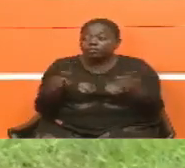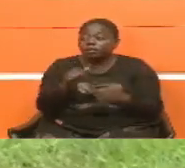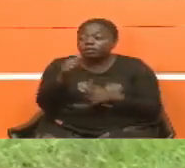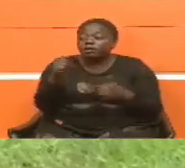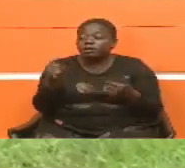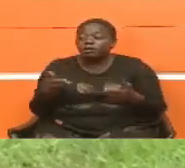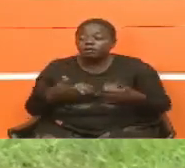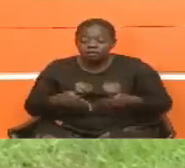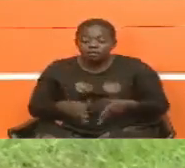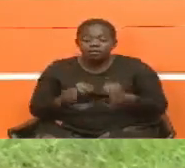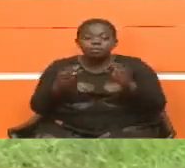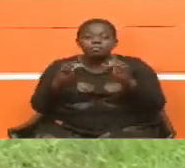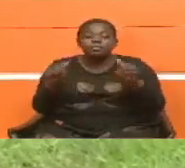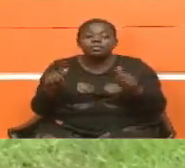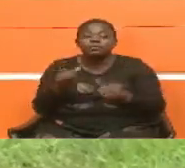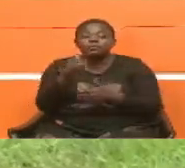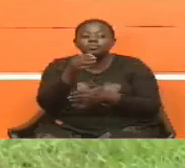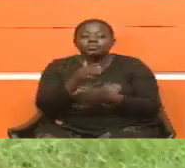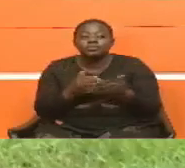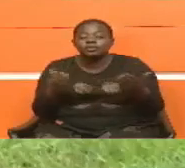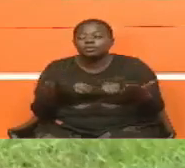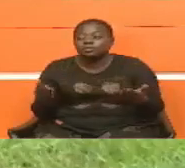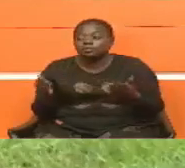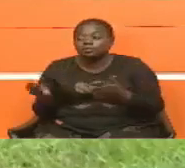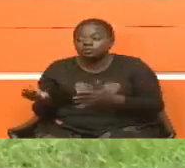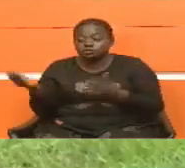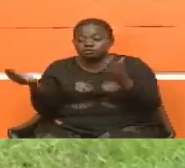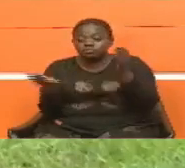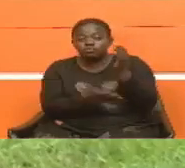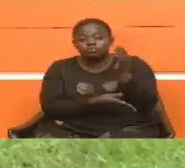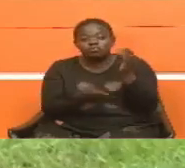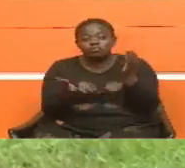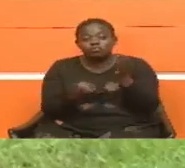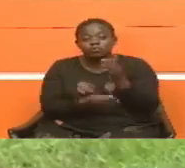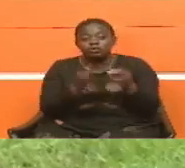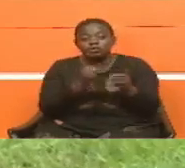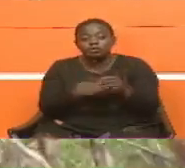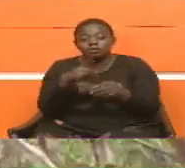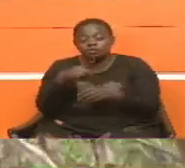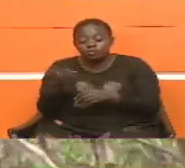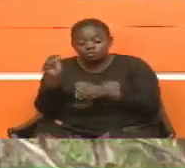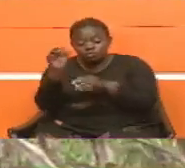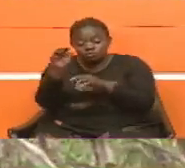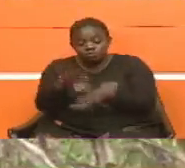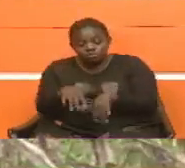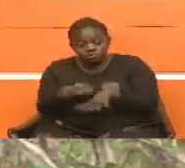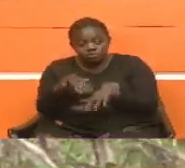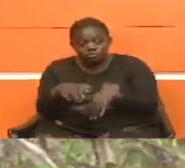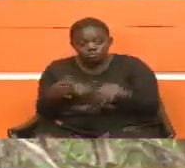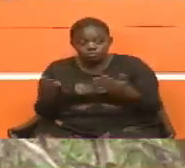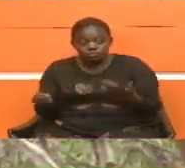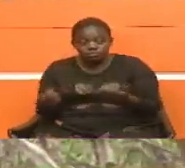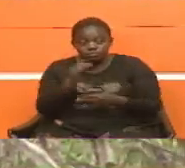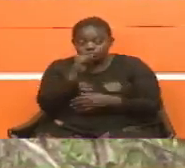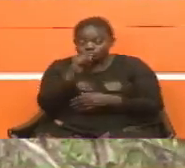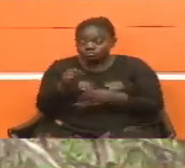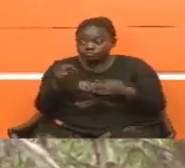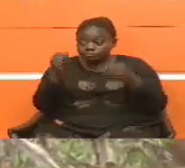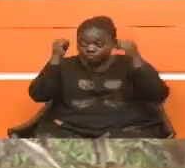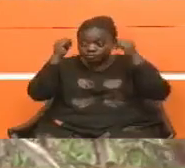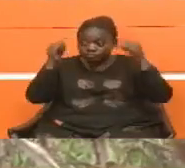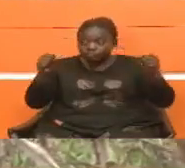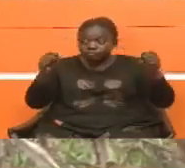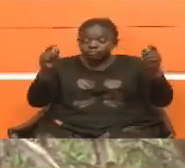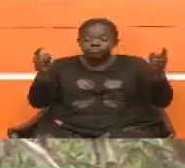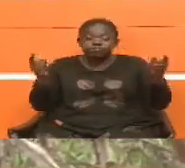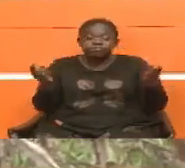nasanga tebanazaalibwa, abamu ku bo be baatusaliranga n'ebibira nga tugenda okukola ki okulima. Omusasi waffe asanze nte ziri mu nnimiro